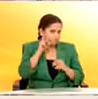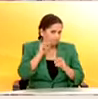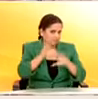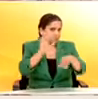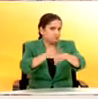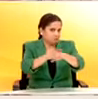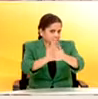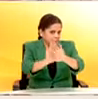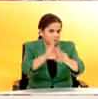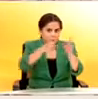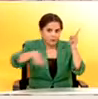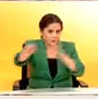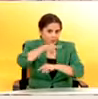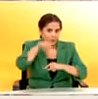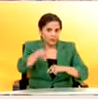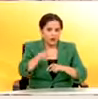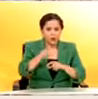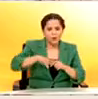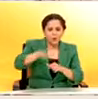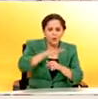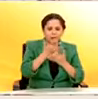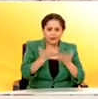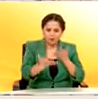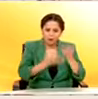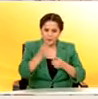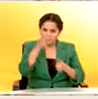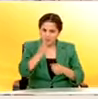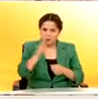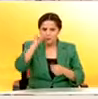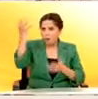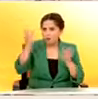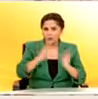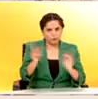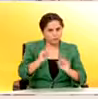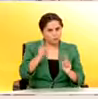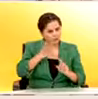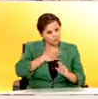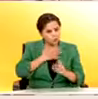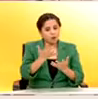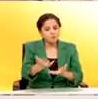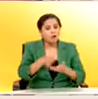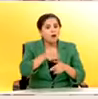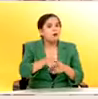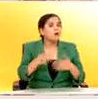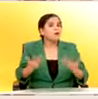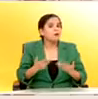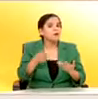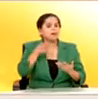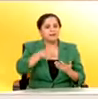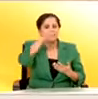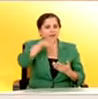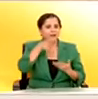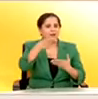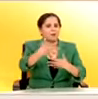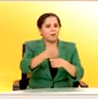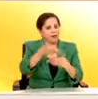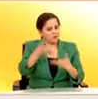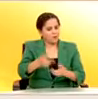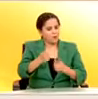दिलाऊंगा, वोकल फॉर लोकल का मंत्र याद रखें। खरीदें वही जो देश में बना